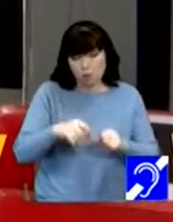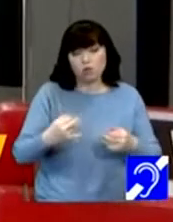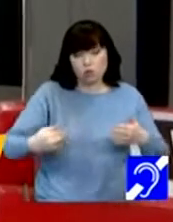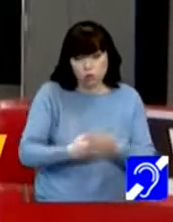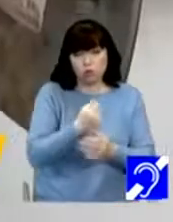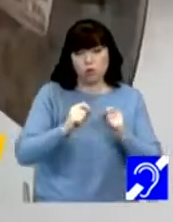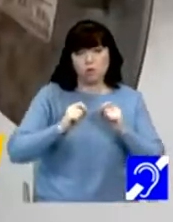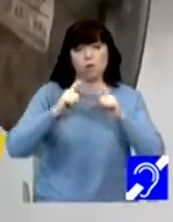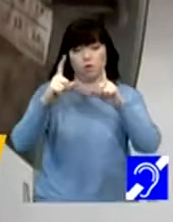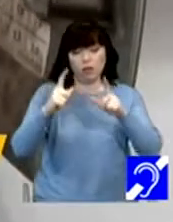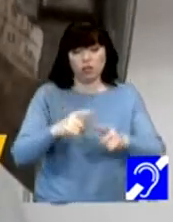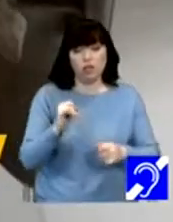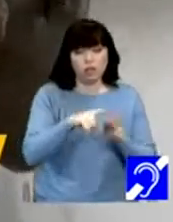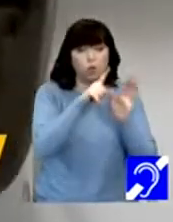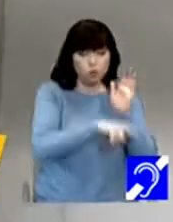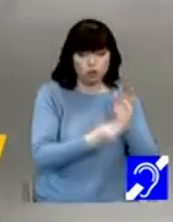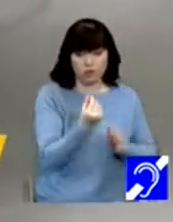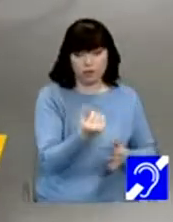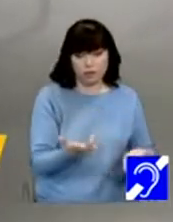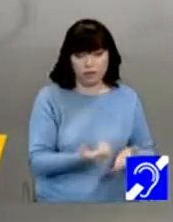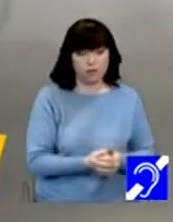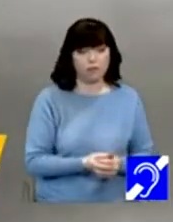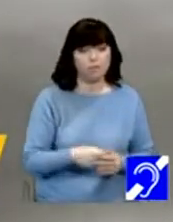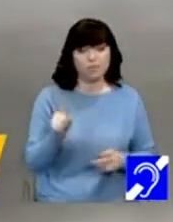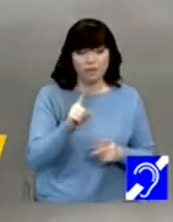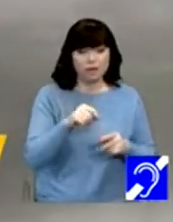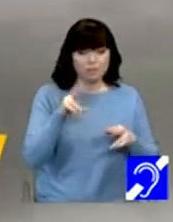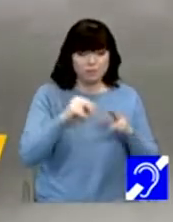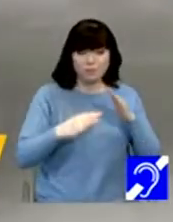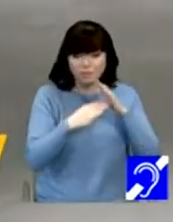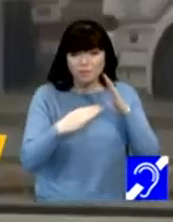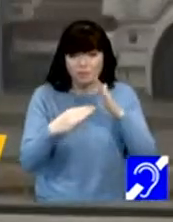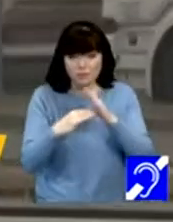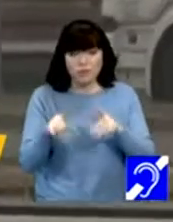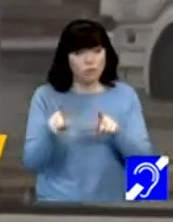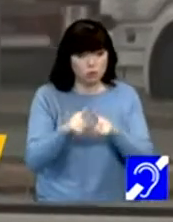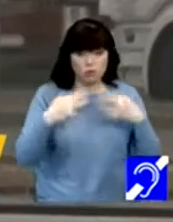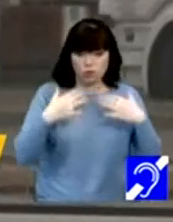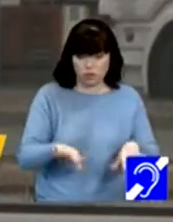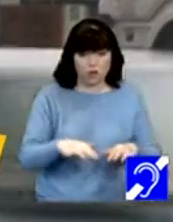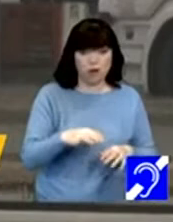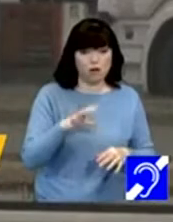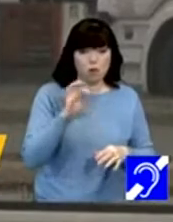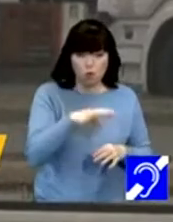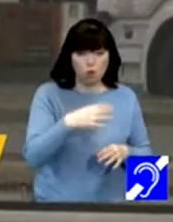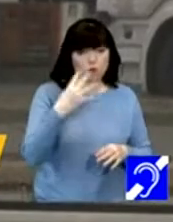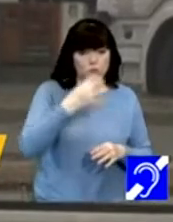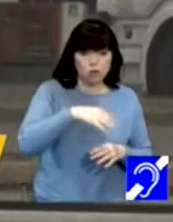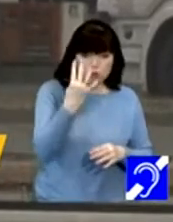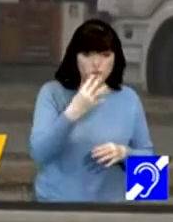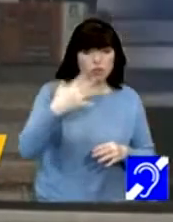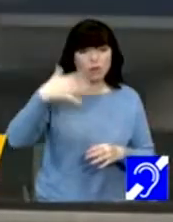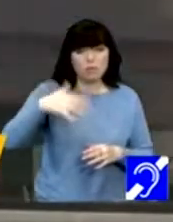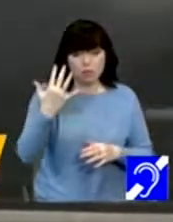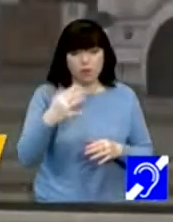a inflației. Cu introducerea limitelor la prețuri, compania ungară MOL pierde între 44 și 59 de milioane